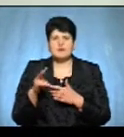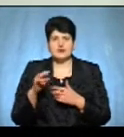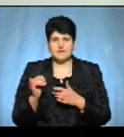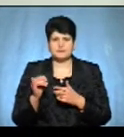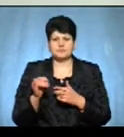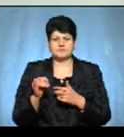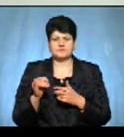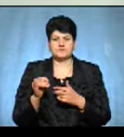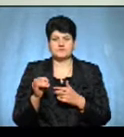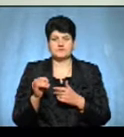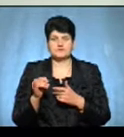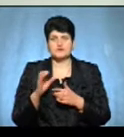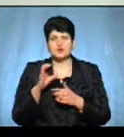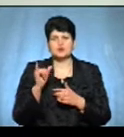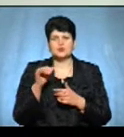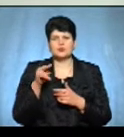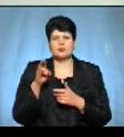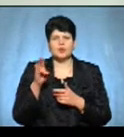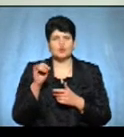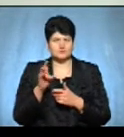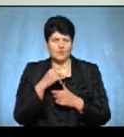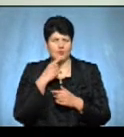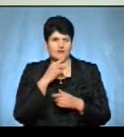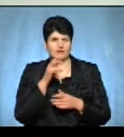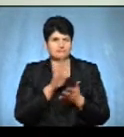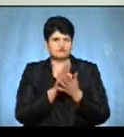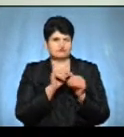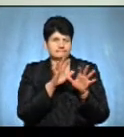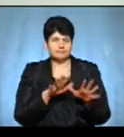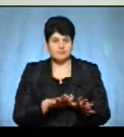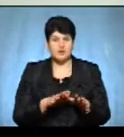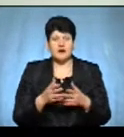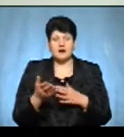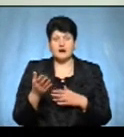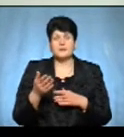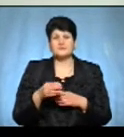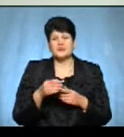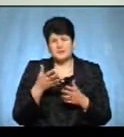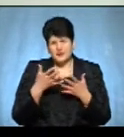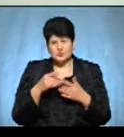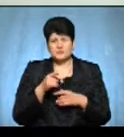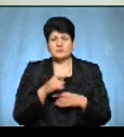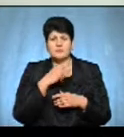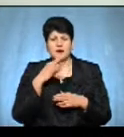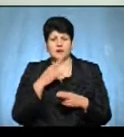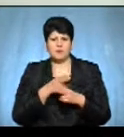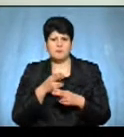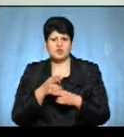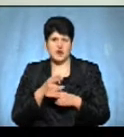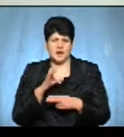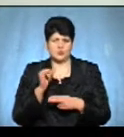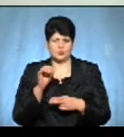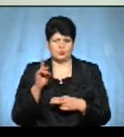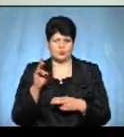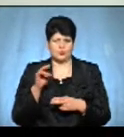наприклад, гидять Супрун, наприклад, а до того, ну, само собою, вона багатьом перейшла дорогу, особливо, хто